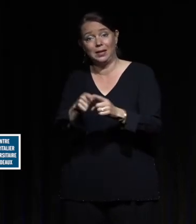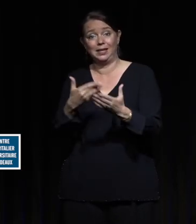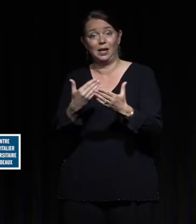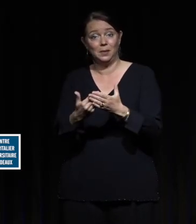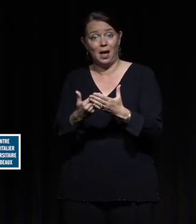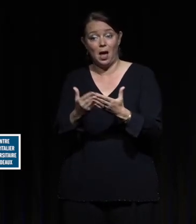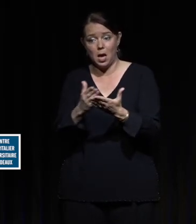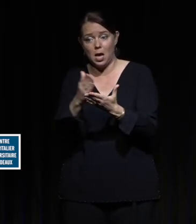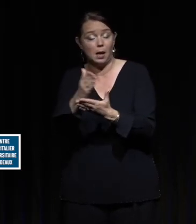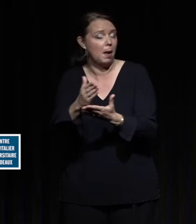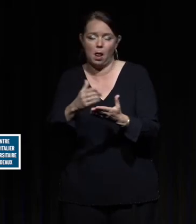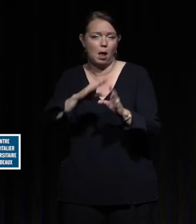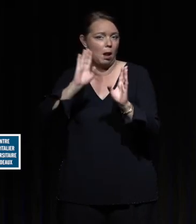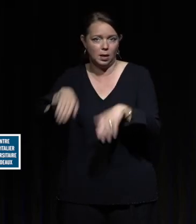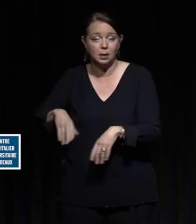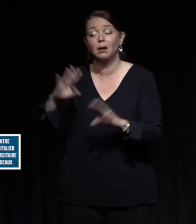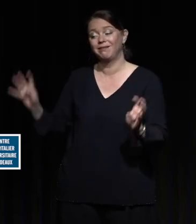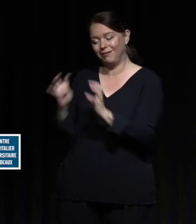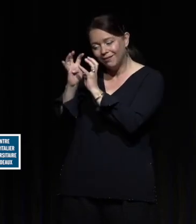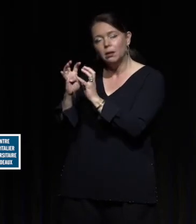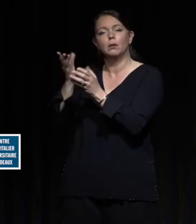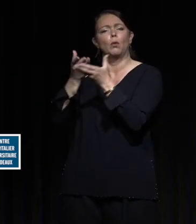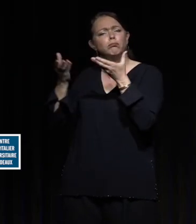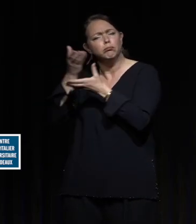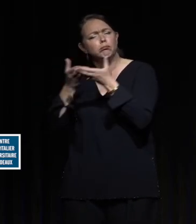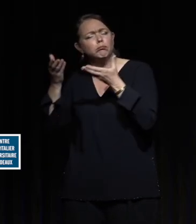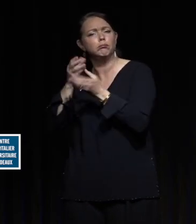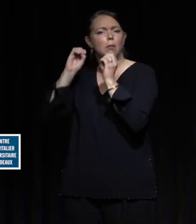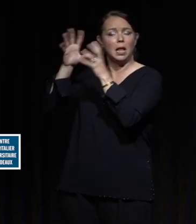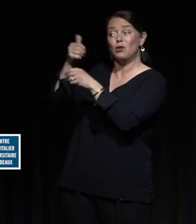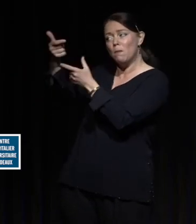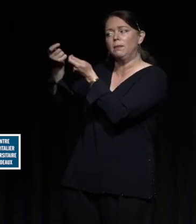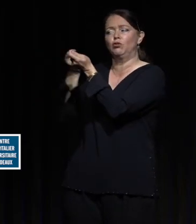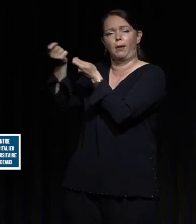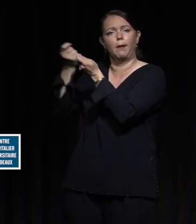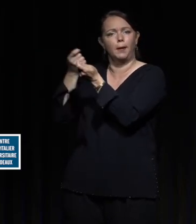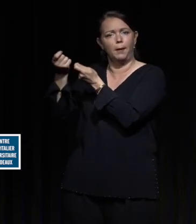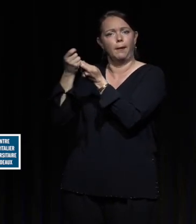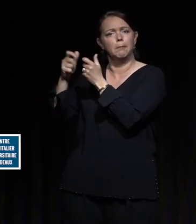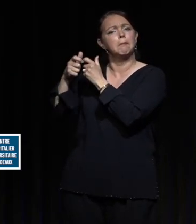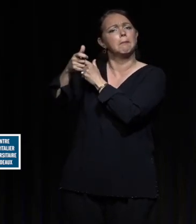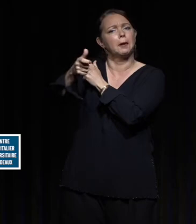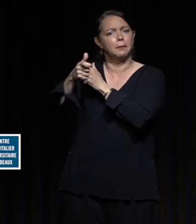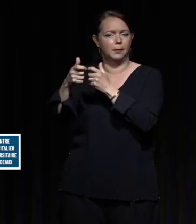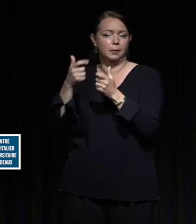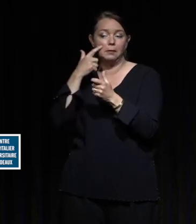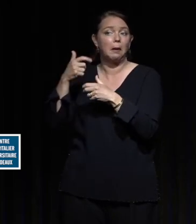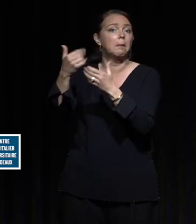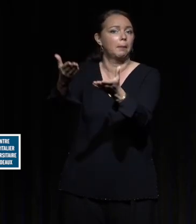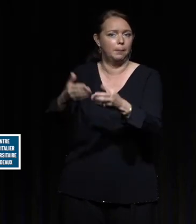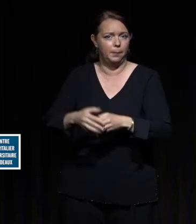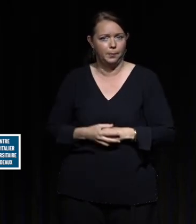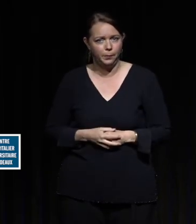ça, laissez-le au comité multidisciplinaire. Ils ont été fabriqués pour gérer ça. Eh bien, on verra un autre jour. Et